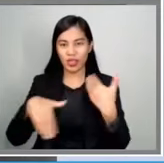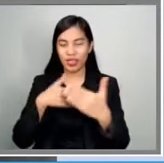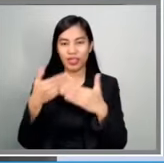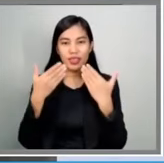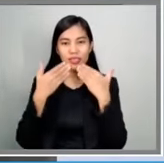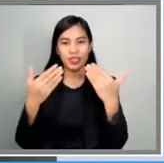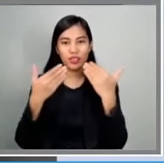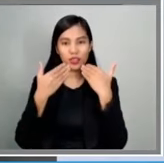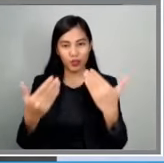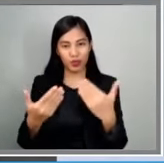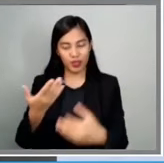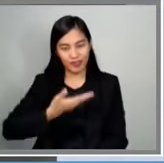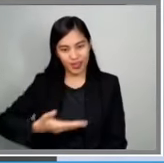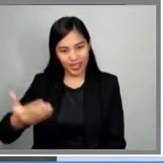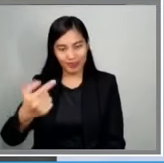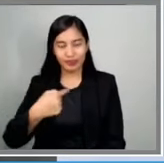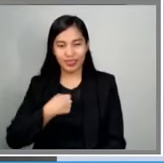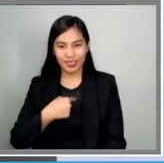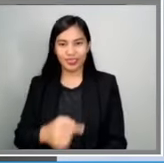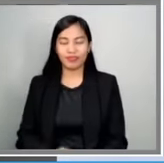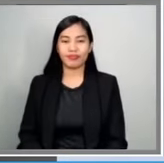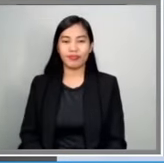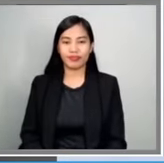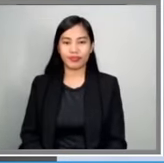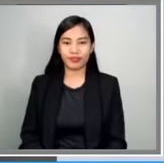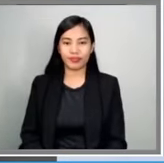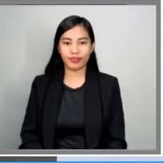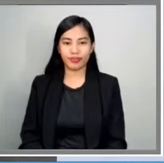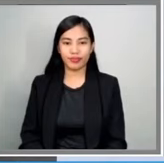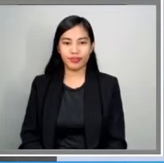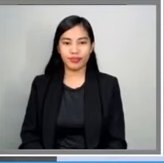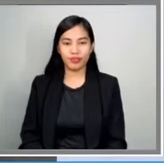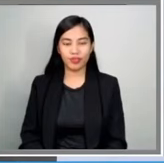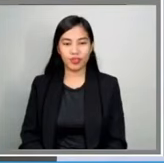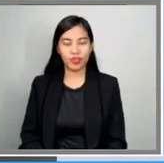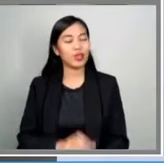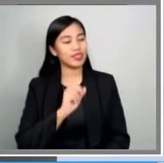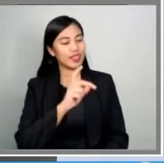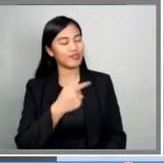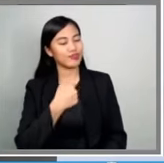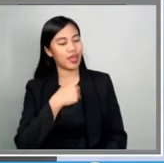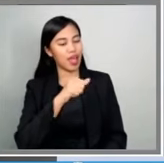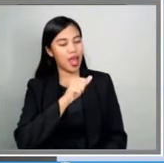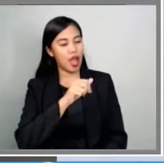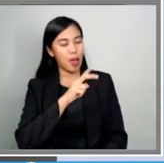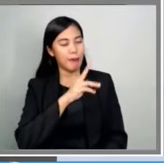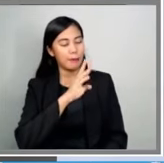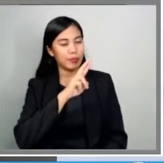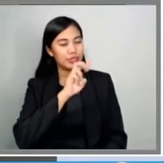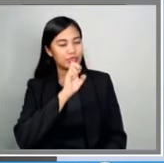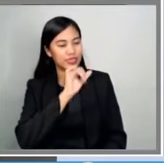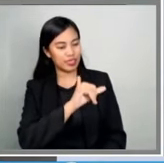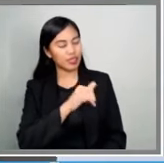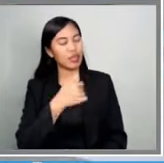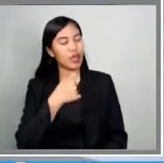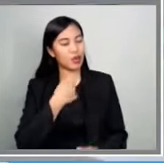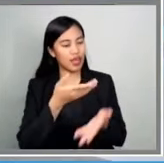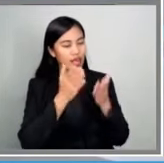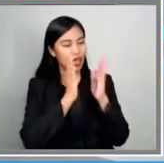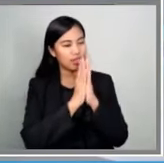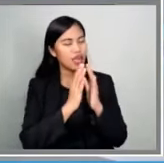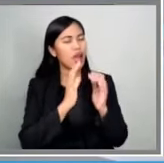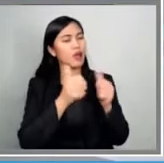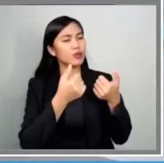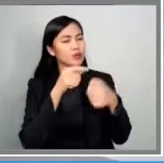me. Kylie, si Aubrey Carampel to. Ang first question ko muna, tanungin kita, kamusta ka? Kasi alam ko balik taping ka. How are you and